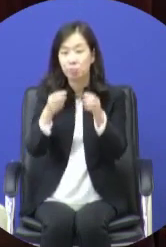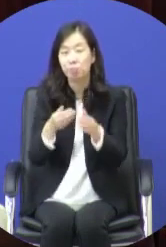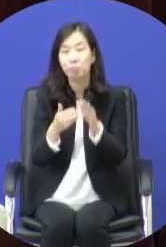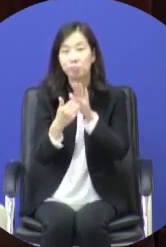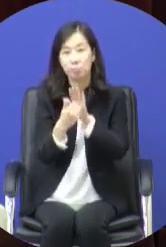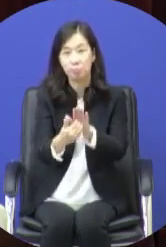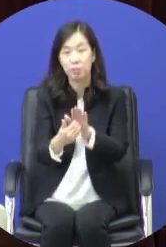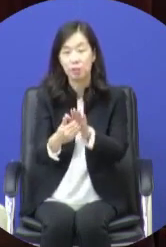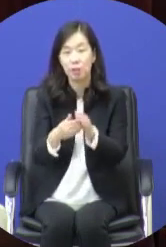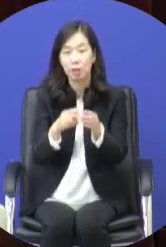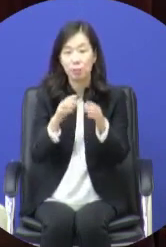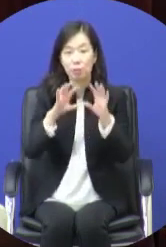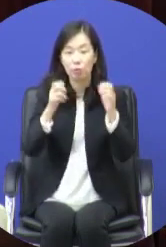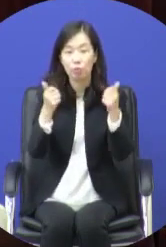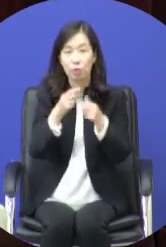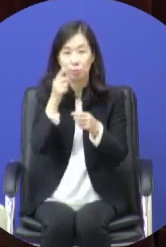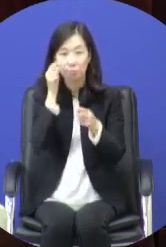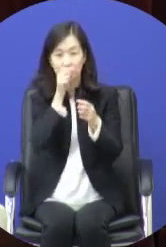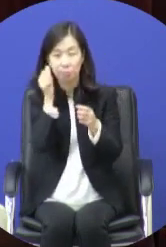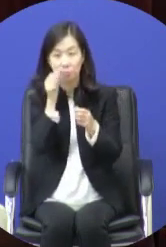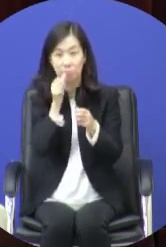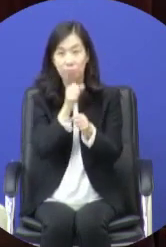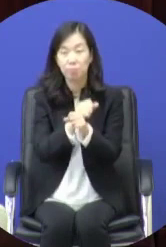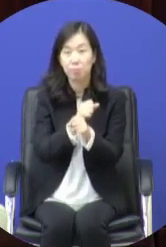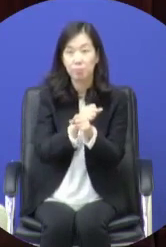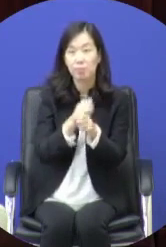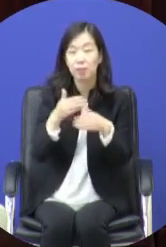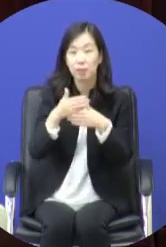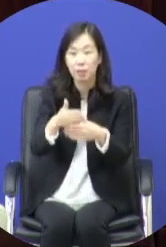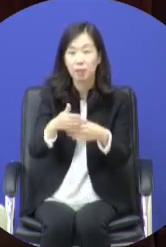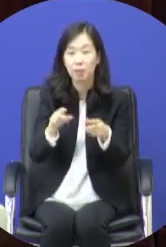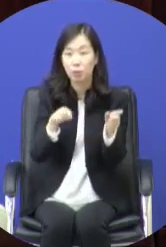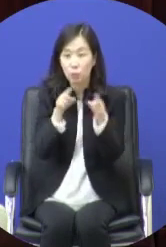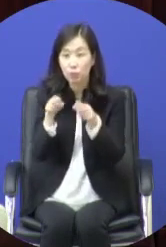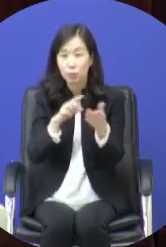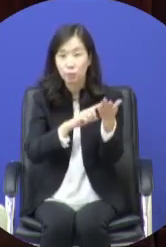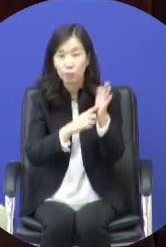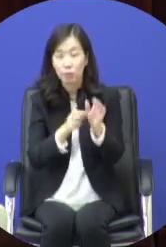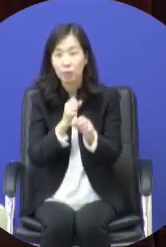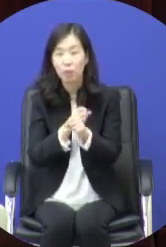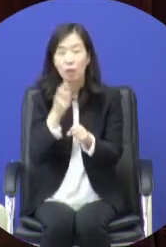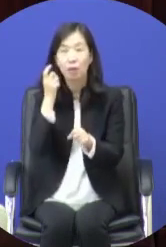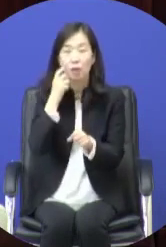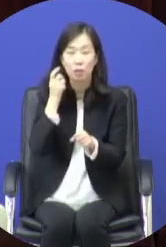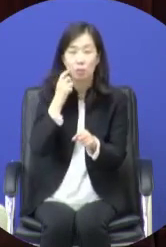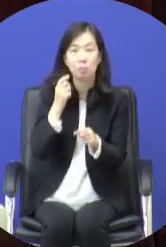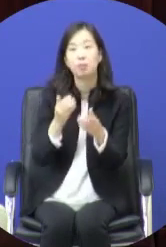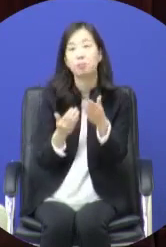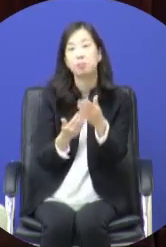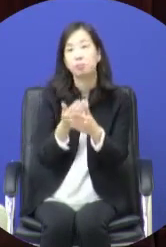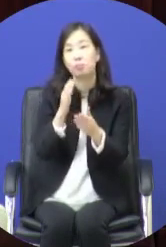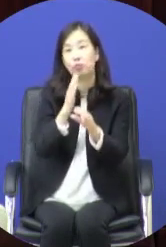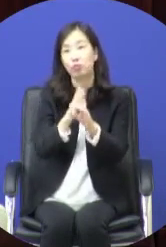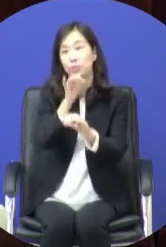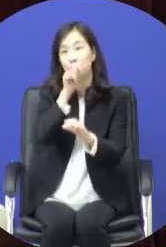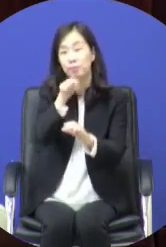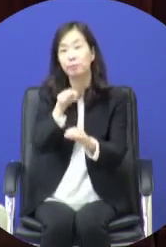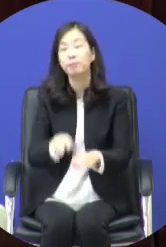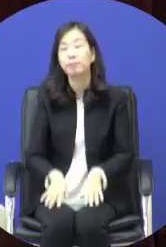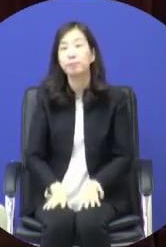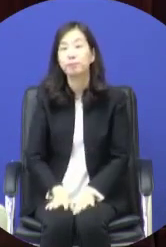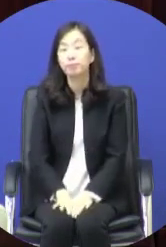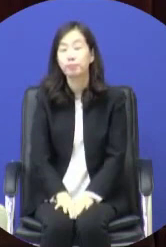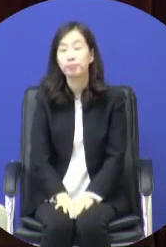보며 진행했다는 의혹으로 녹취록이 공개되며 거짓말 논란의 중심에 서 있는